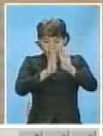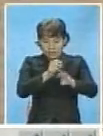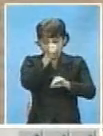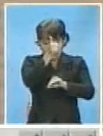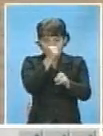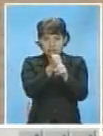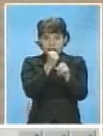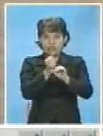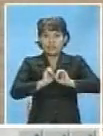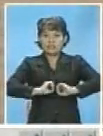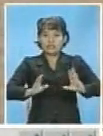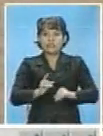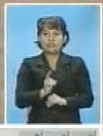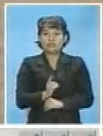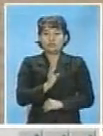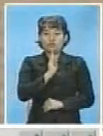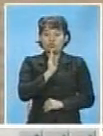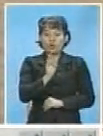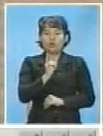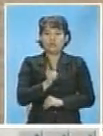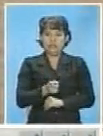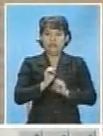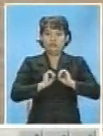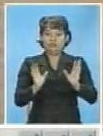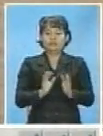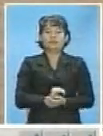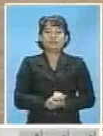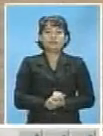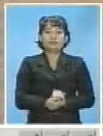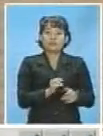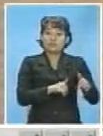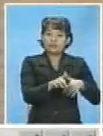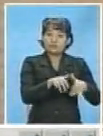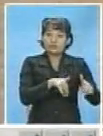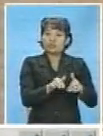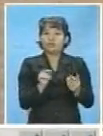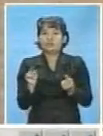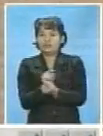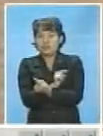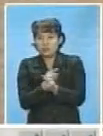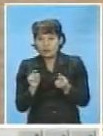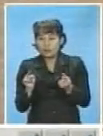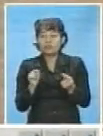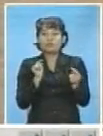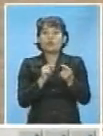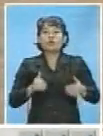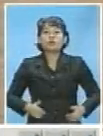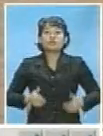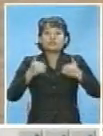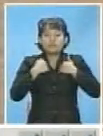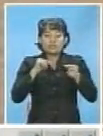ได้อย่างจริงจังท่านประธานคะสังคมใดชุมชนใดมีวิถีชีวิตที่ใช้เงินเป็นตั